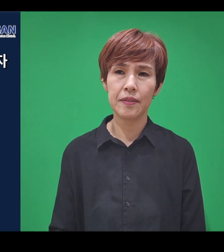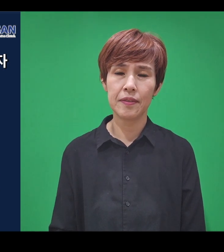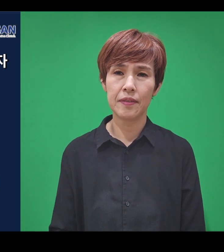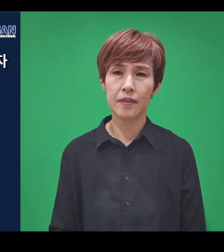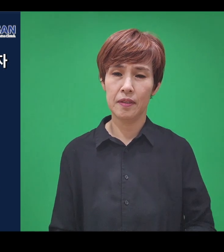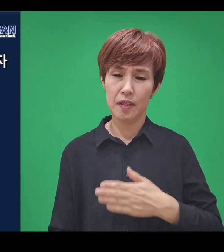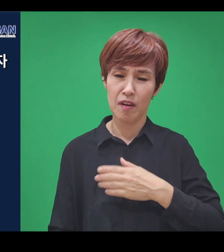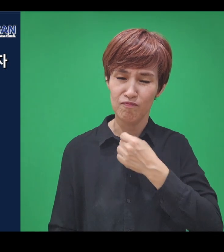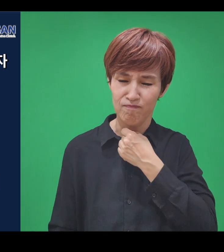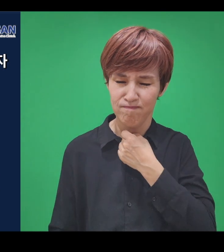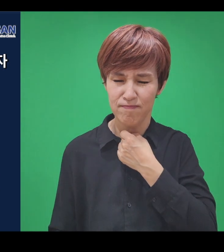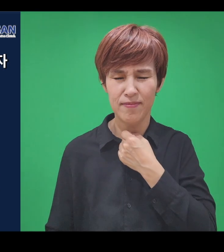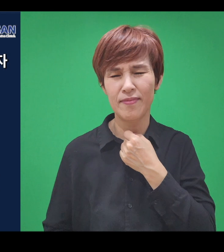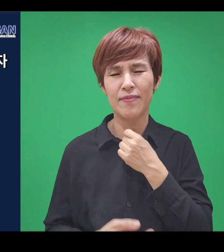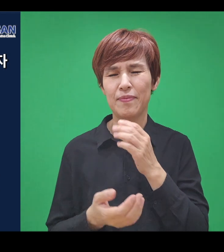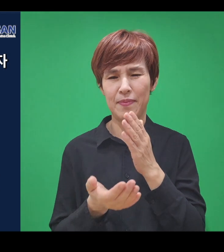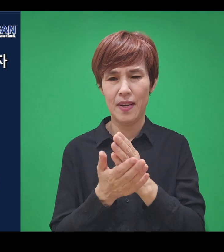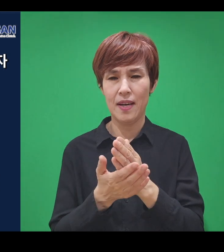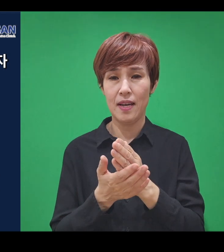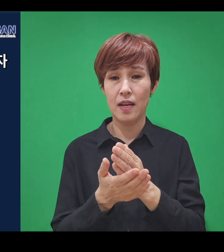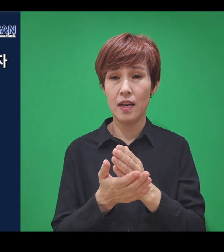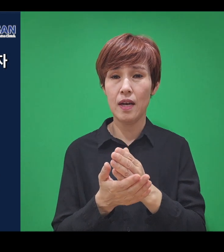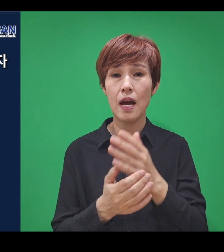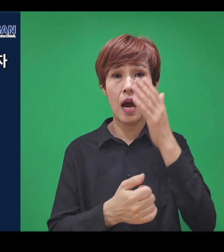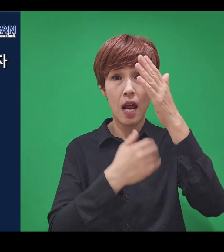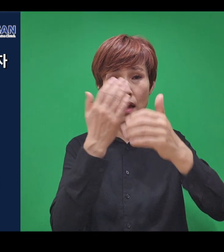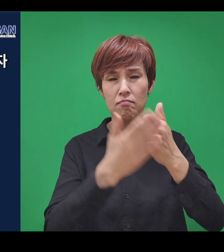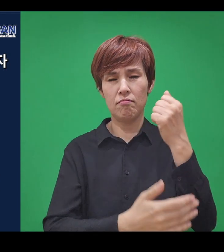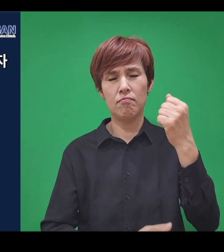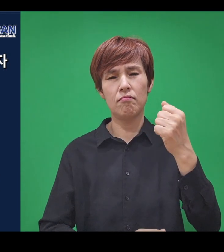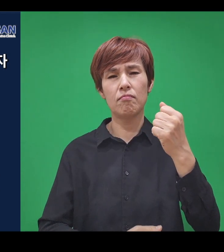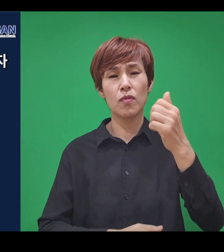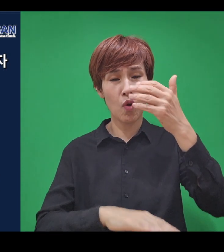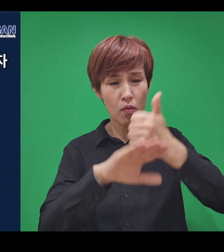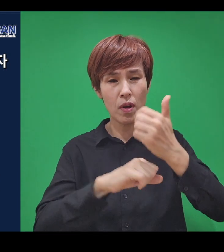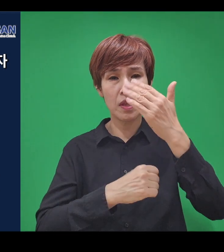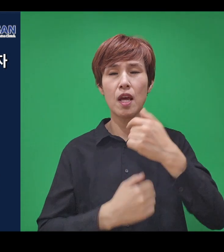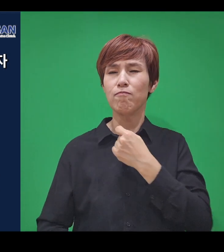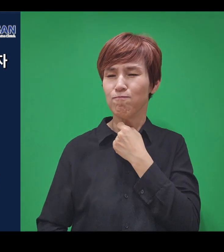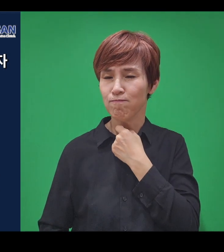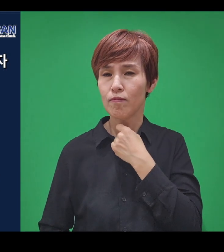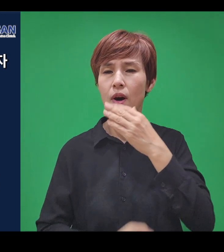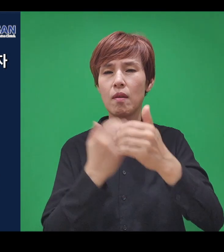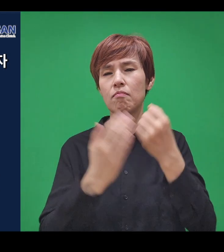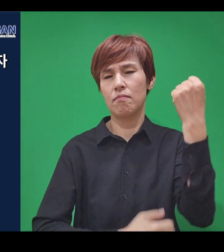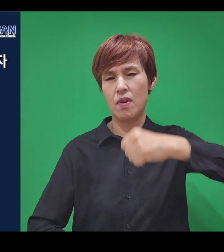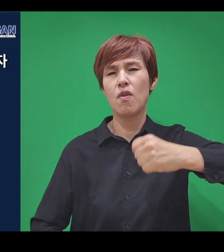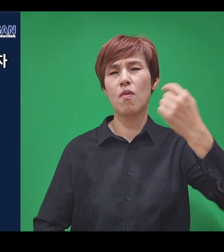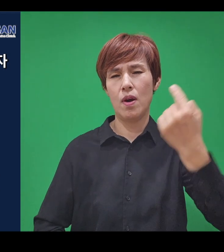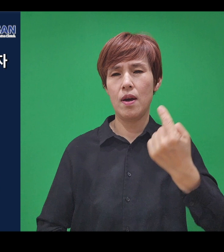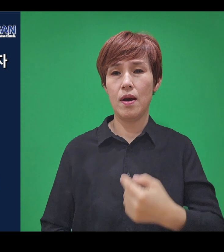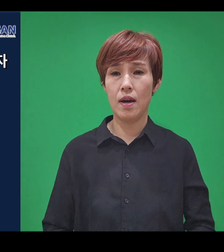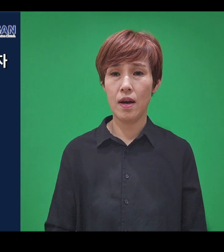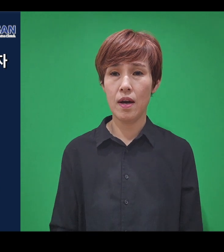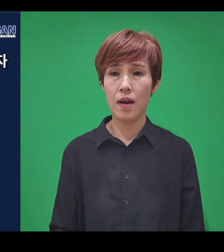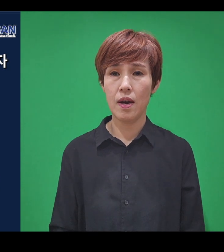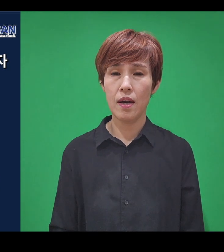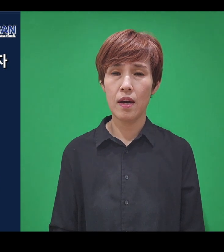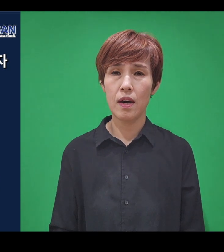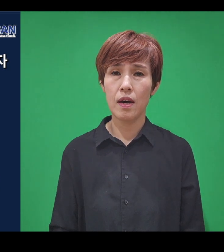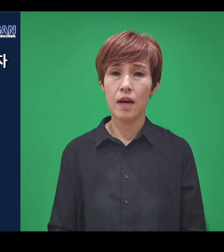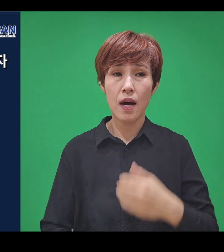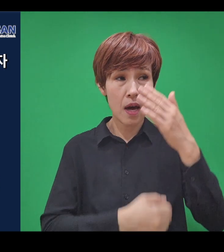내 뜻 붙들고 있으면 결국 하나님을 반역하게 됩니다. 십자가를 지시기까지 나를 사랑하신